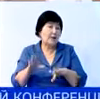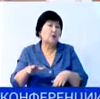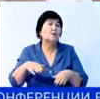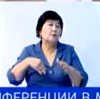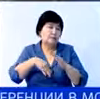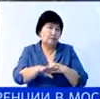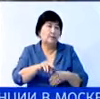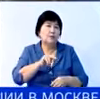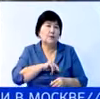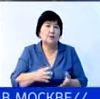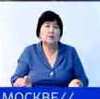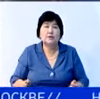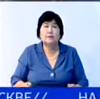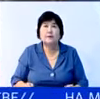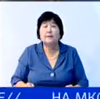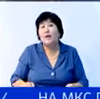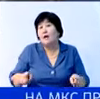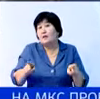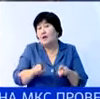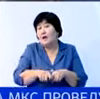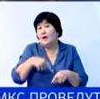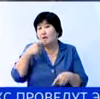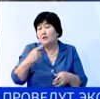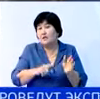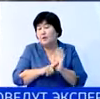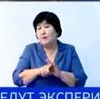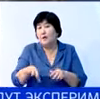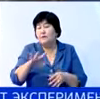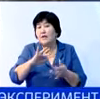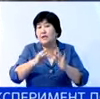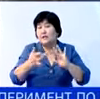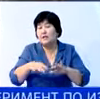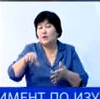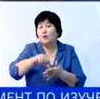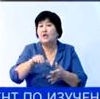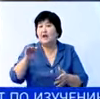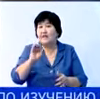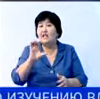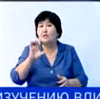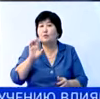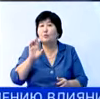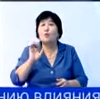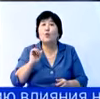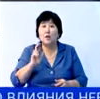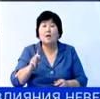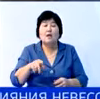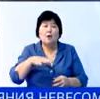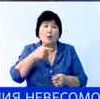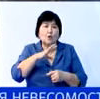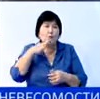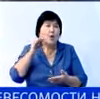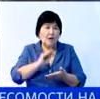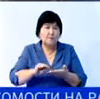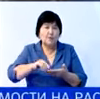должность. Такая тенденция пошла, вот соцсети, в частности Facebook, очень много людей пишут.